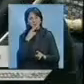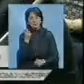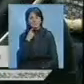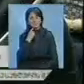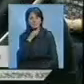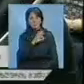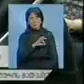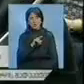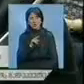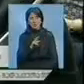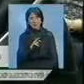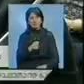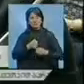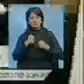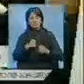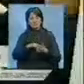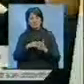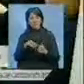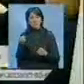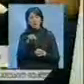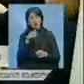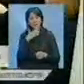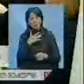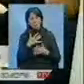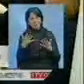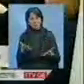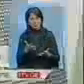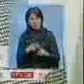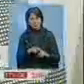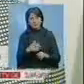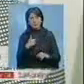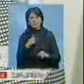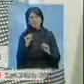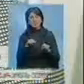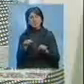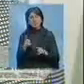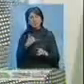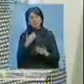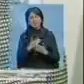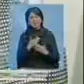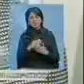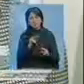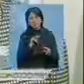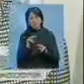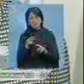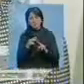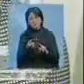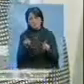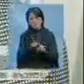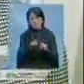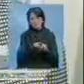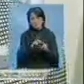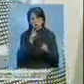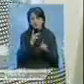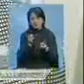ალკოჰოლის მოხმარება, ჭარბი წონა და მარილის დიდი ოდენობით მიღება. ჩვენ გვაქვს შესაძლებლობა, რომ დავაკვირდეთ იმ ტენდენციებს,